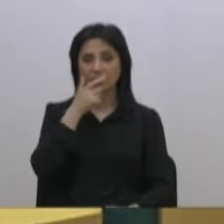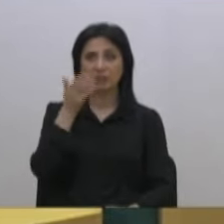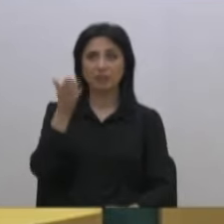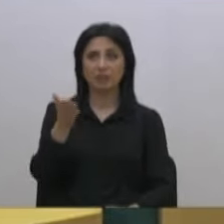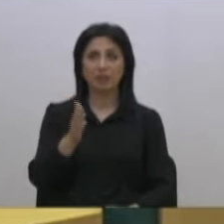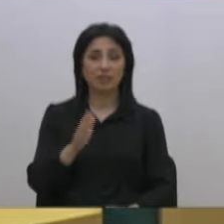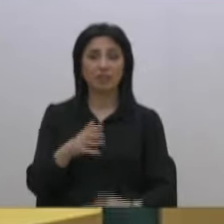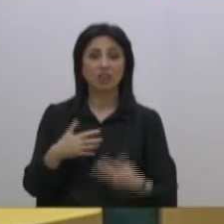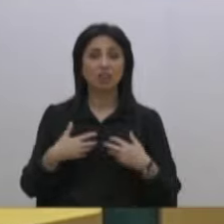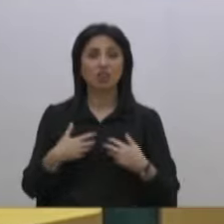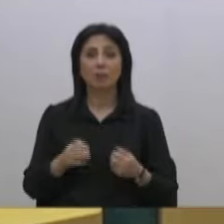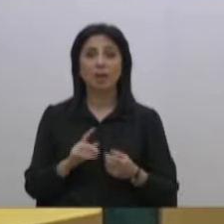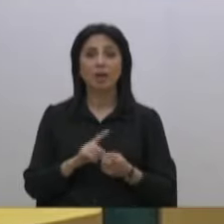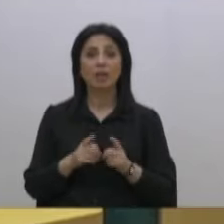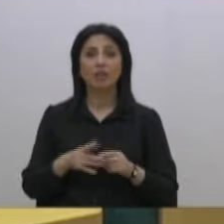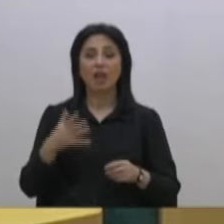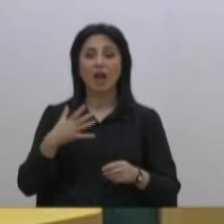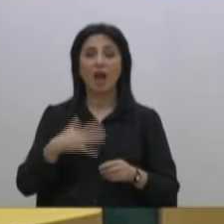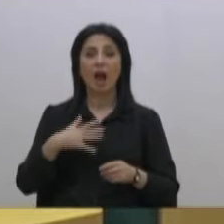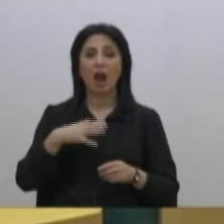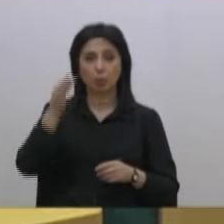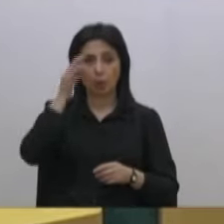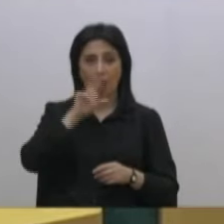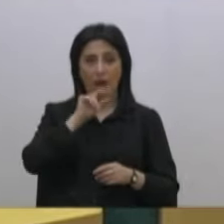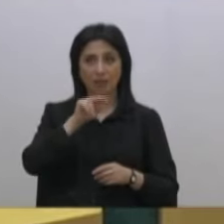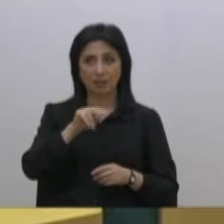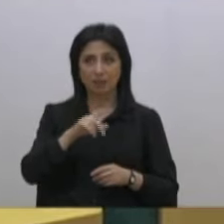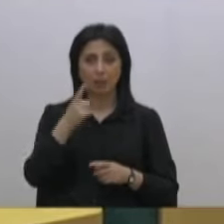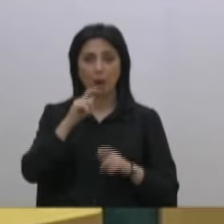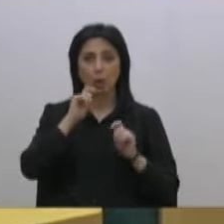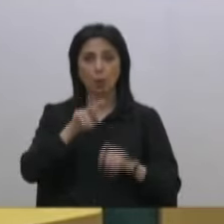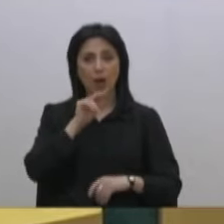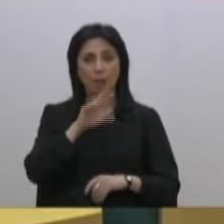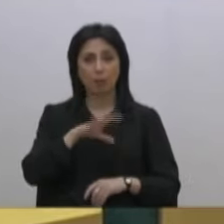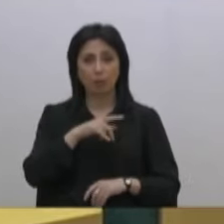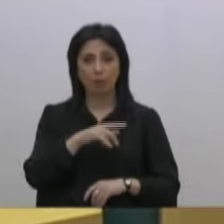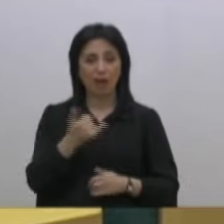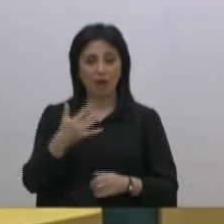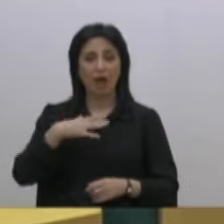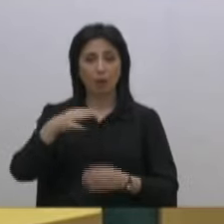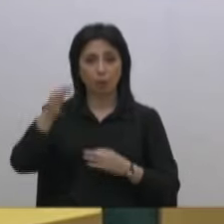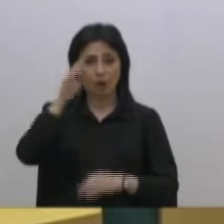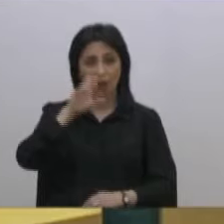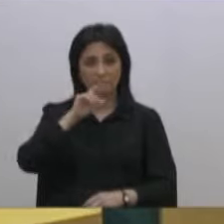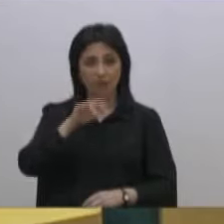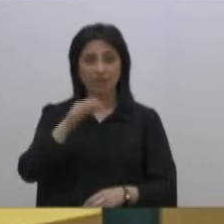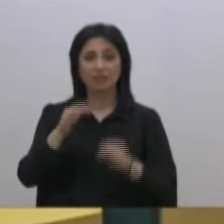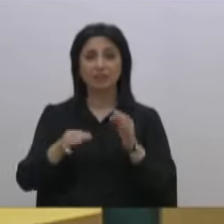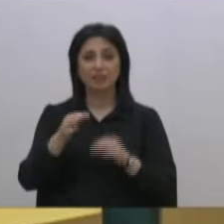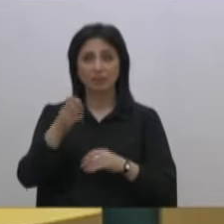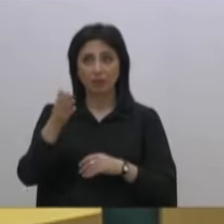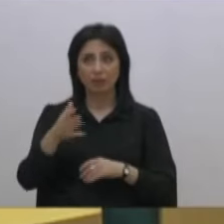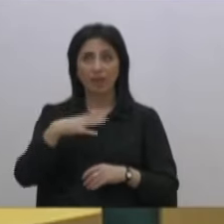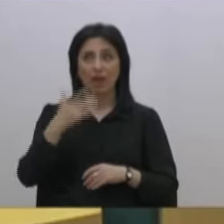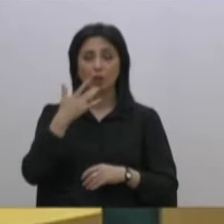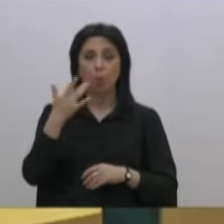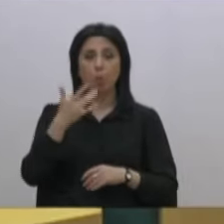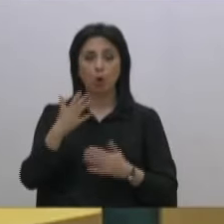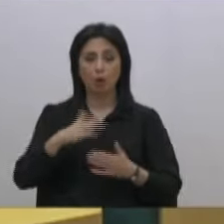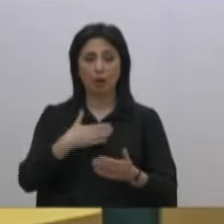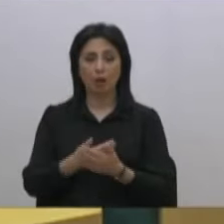სააკაშვილი არათუ ჯამრთელად არის, არამედ ქართულის გაახსენდა, მარტო უკრაინულად რო ლაპარაკობდა სასამართლო პროცესებზე და ქართულ